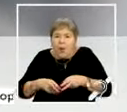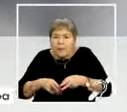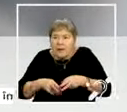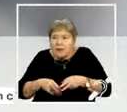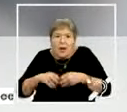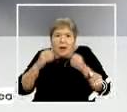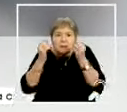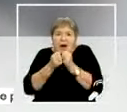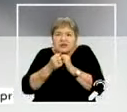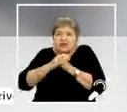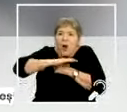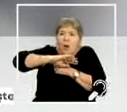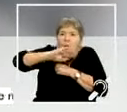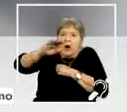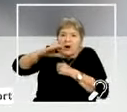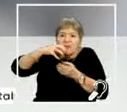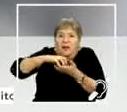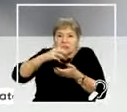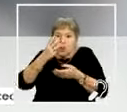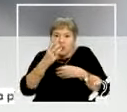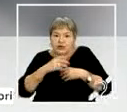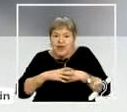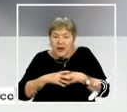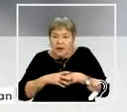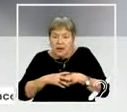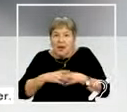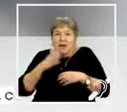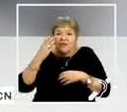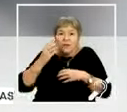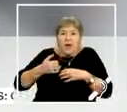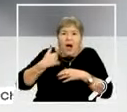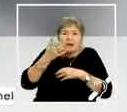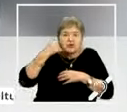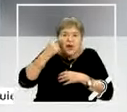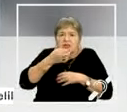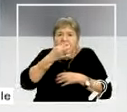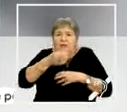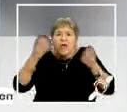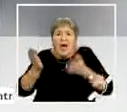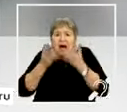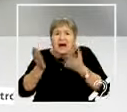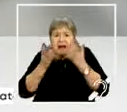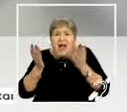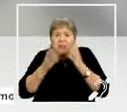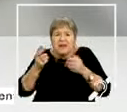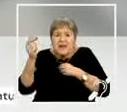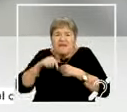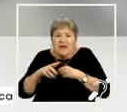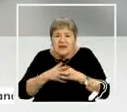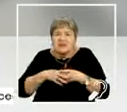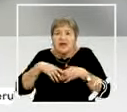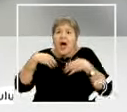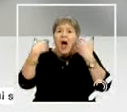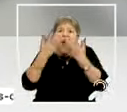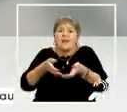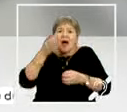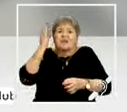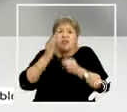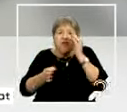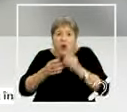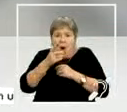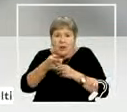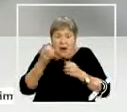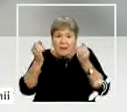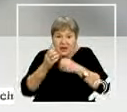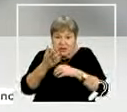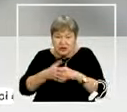sectorul 3 al capitalei. A revenit doamna cu apel, zice, grăbiți-vă, mi-au dat foc, mă sufoc, vă rog, grăbiți-vă.